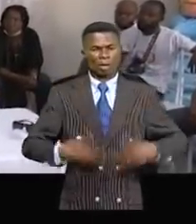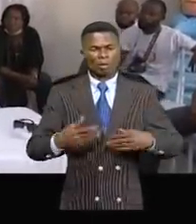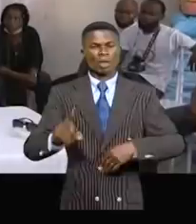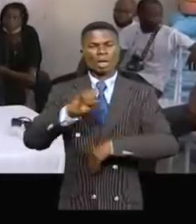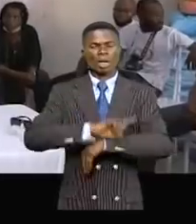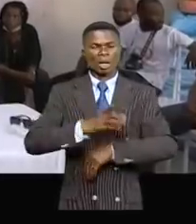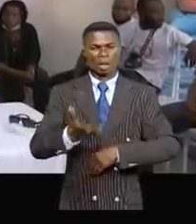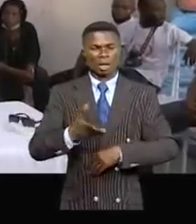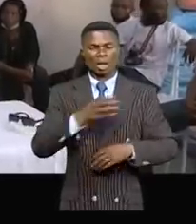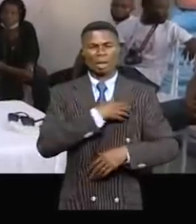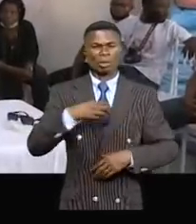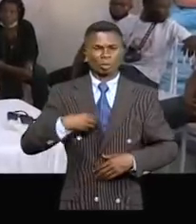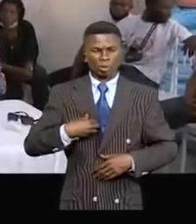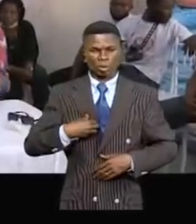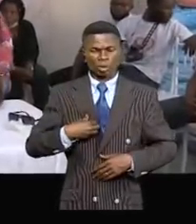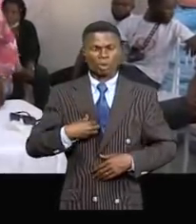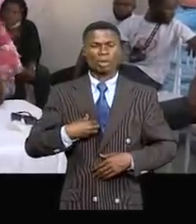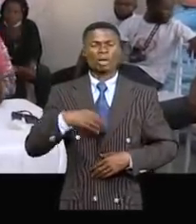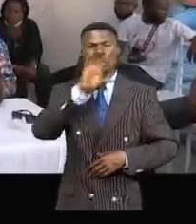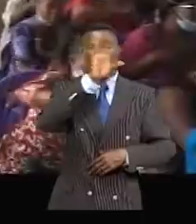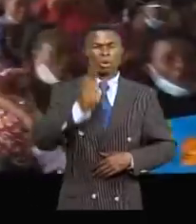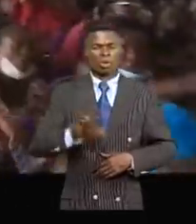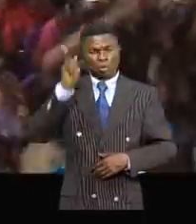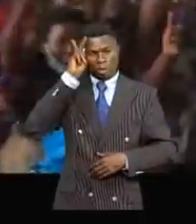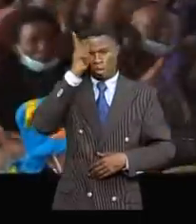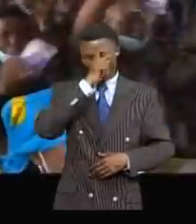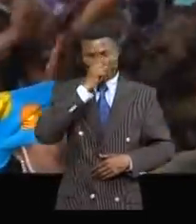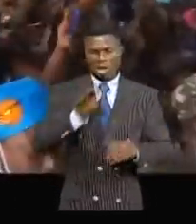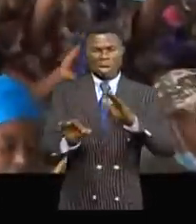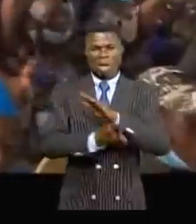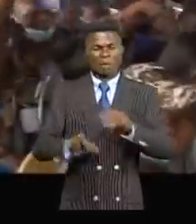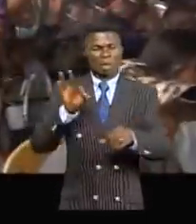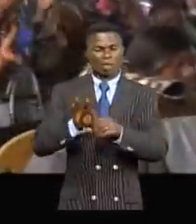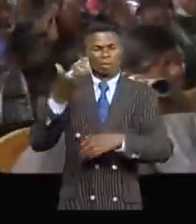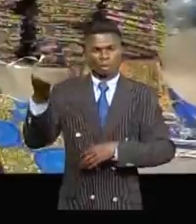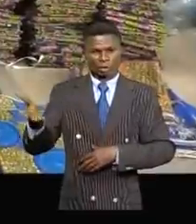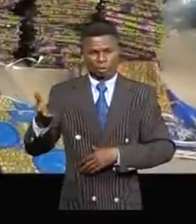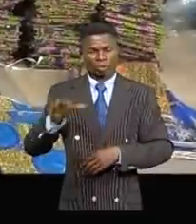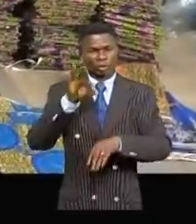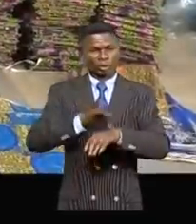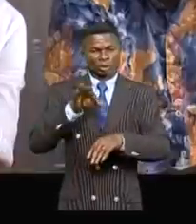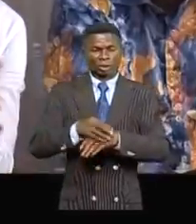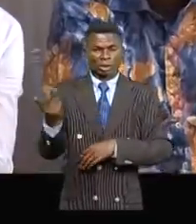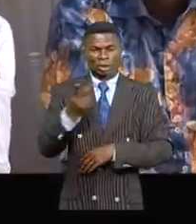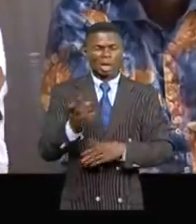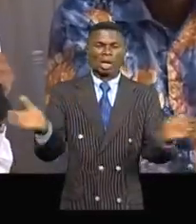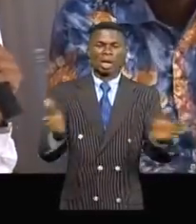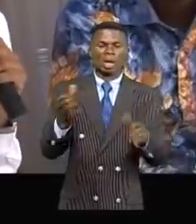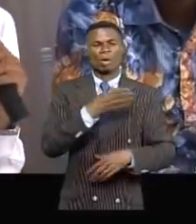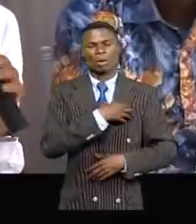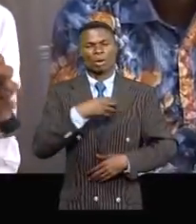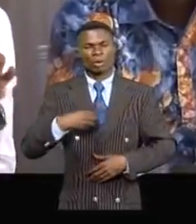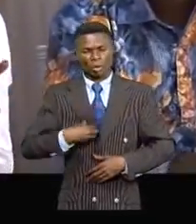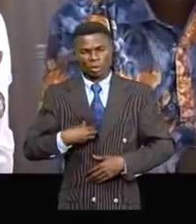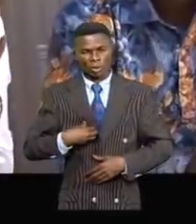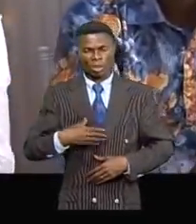fête avec les femmes de la circonscription de la Tiango, leur base électorale. Une occasion pour lui d'exhorter les femmes à